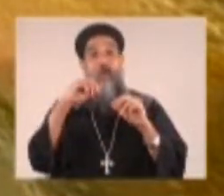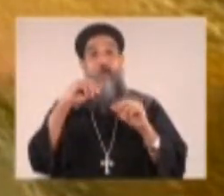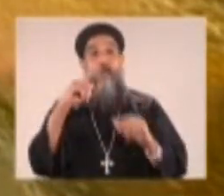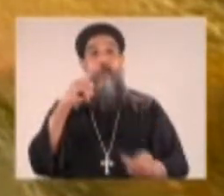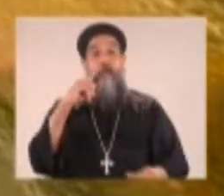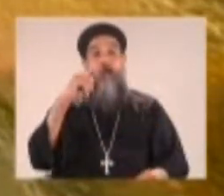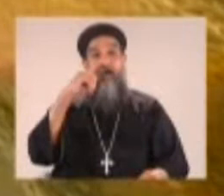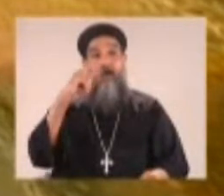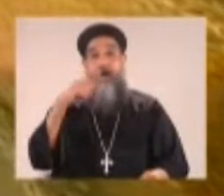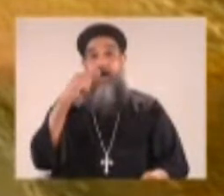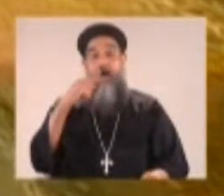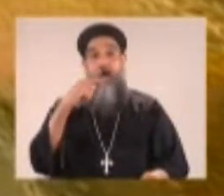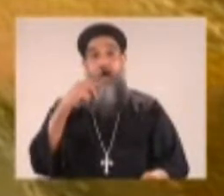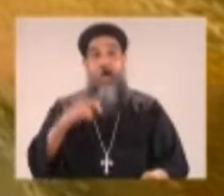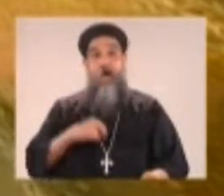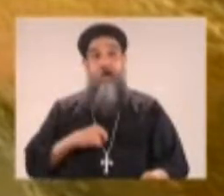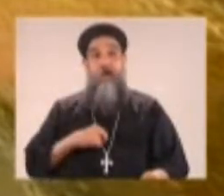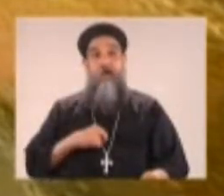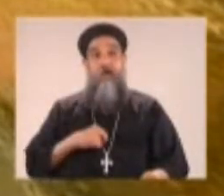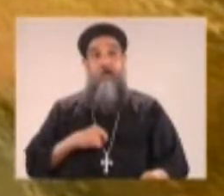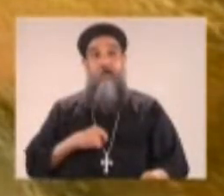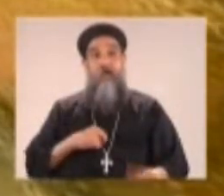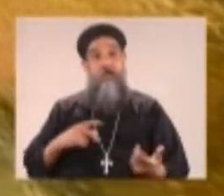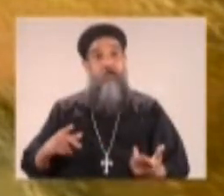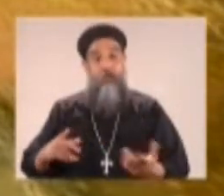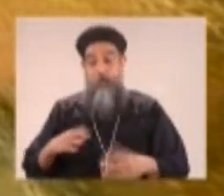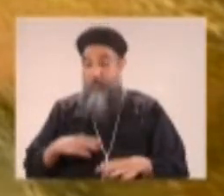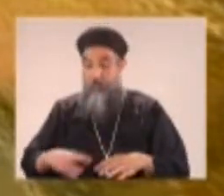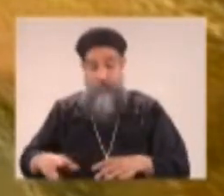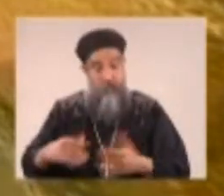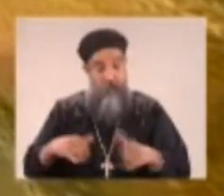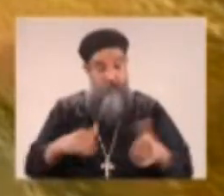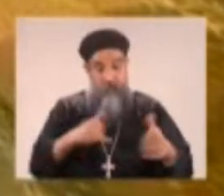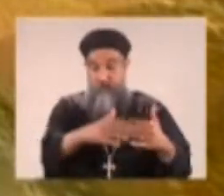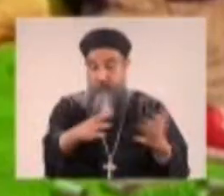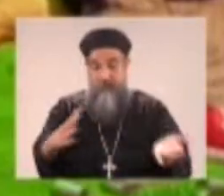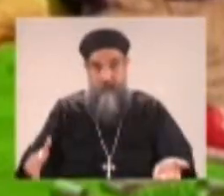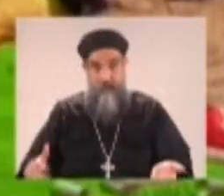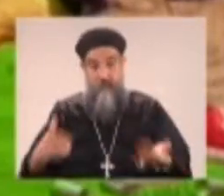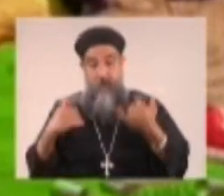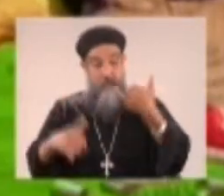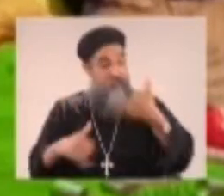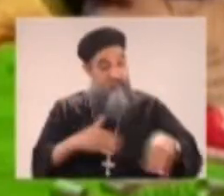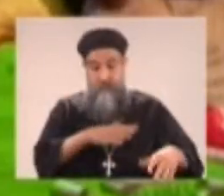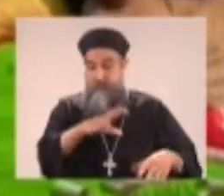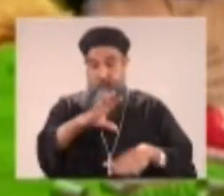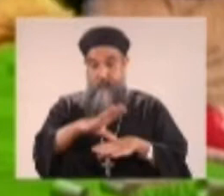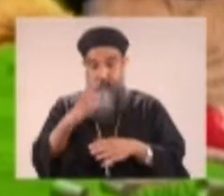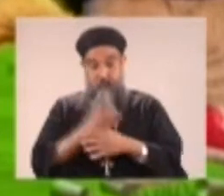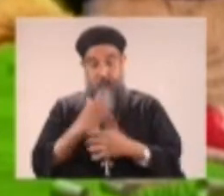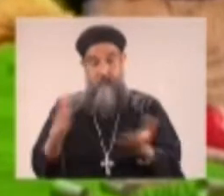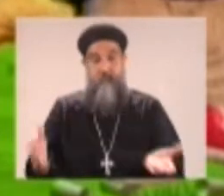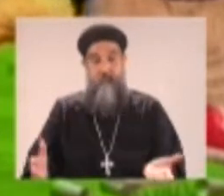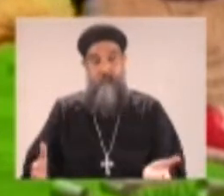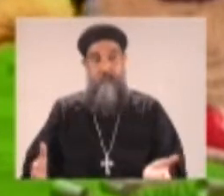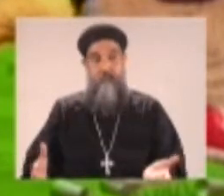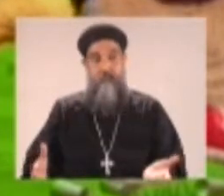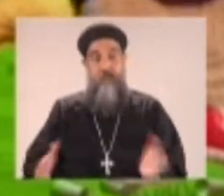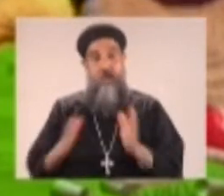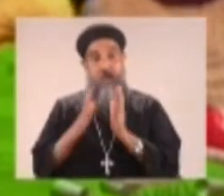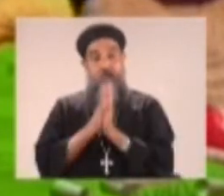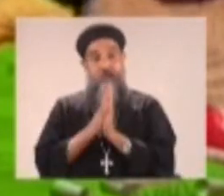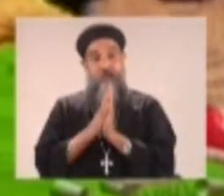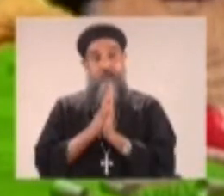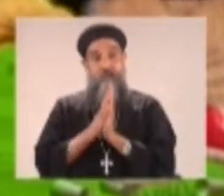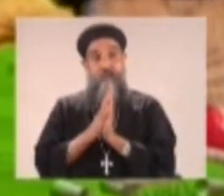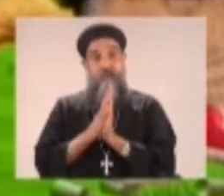ياه، المكان هنا متبهدل خالص. أهلا يا مانو، أنا آسف لإزعاجك، بس أنا بحاول أعرف مين اللي